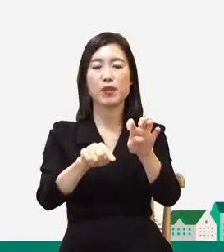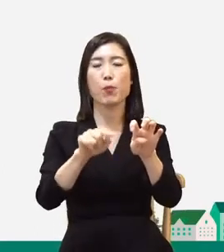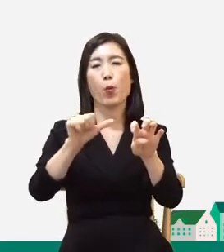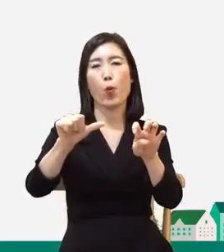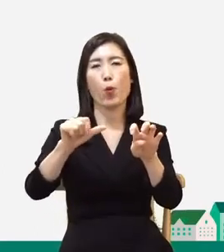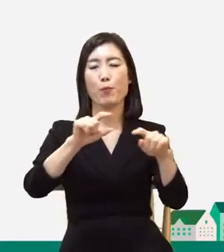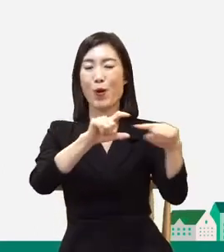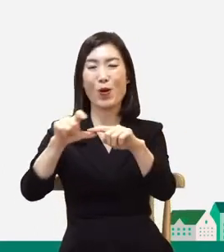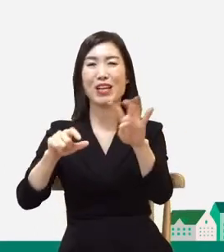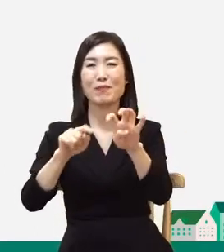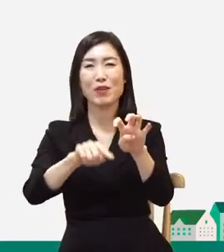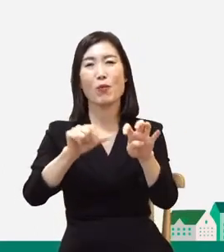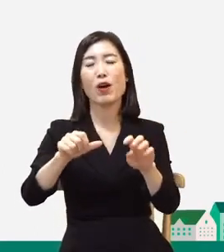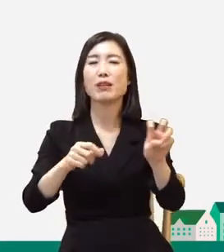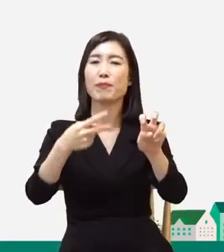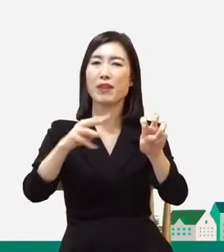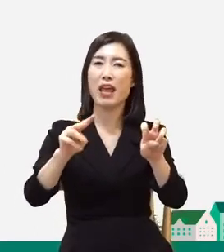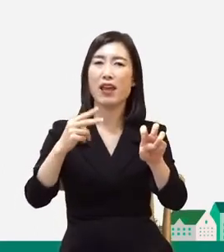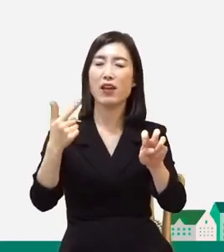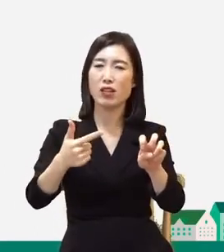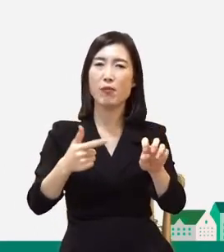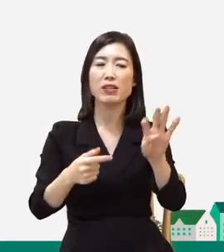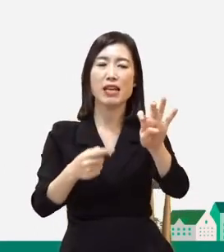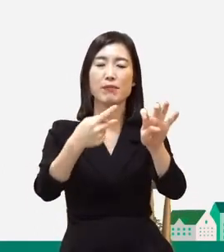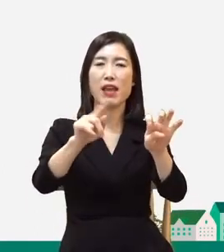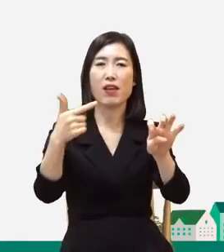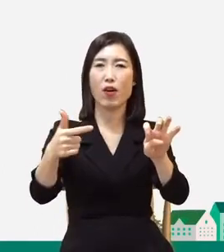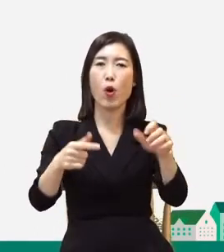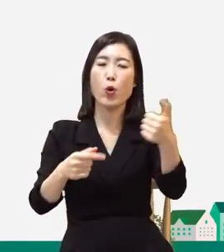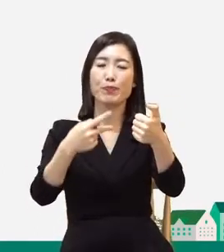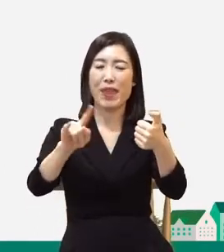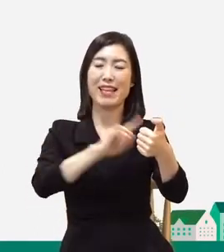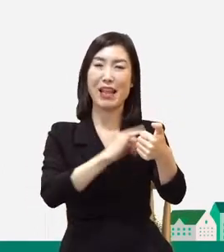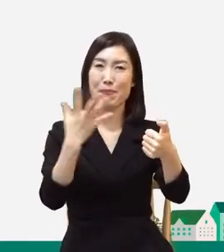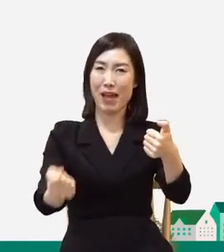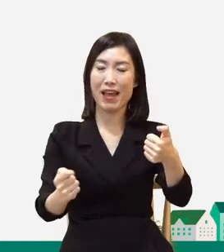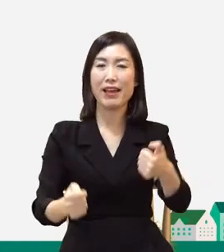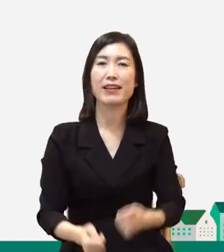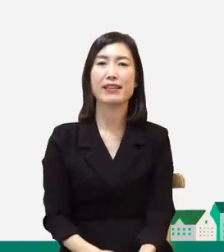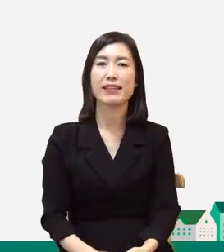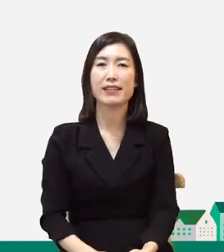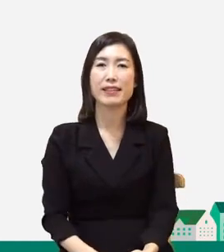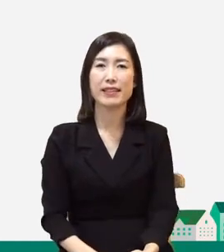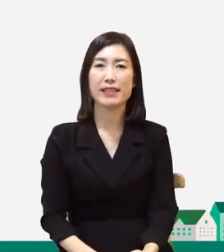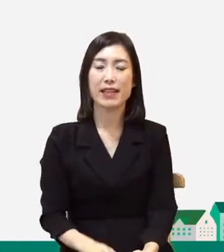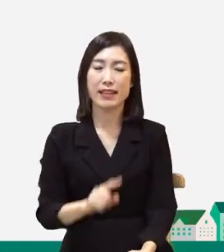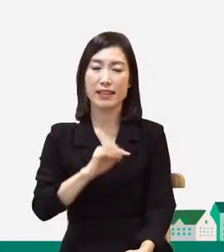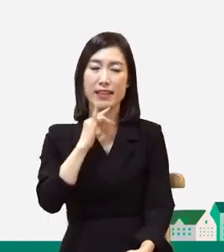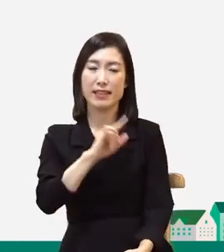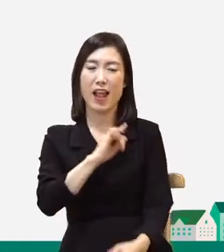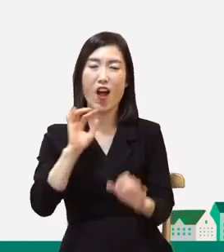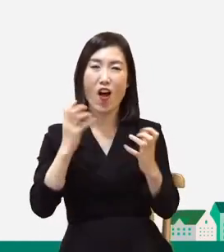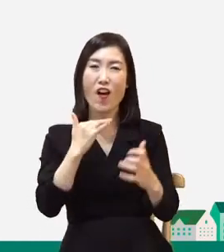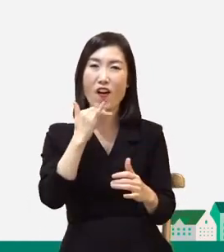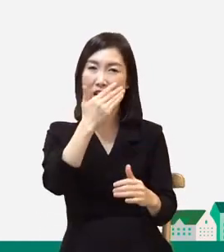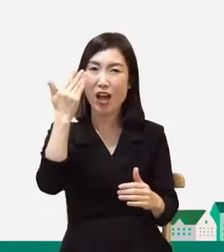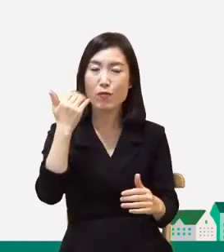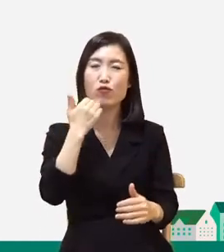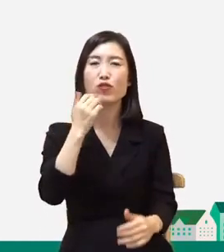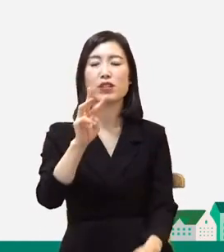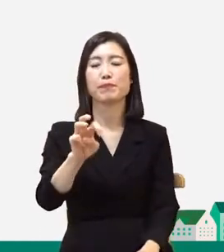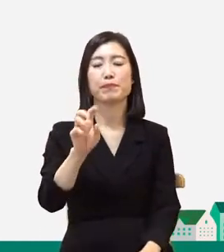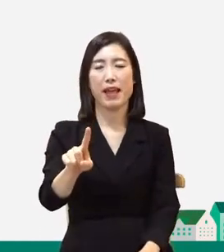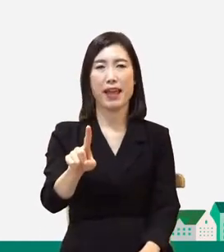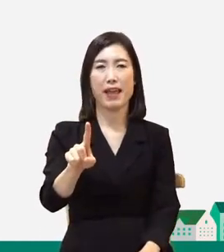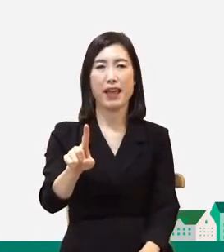49.5세, 30대 6명, 40대 12명, 50대가 가장 많았습니다. 가장 나이가 어린 회원분은